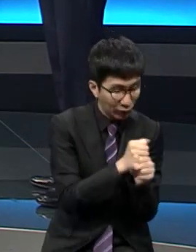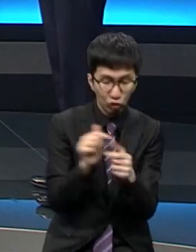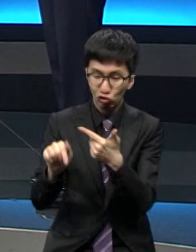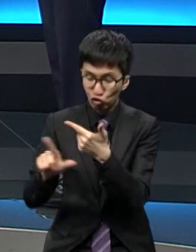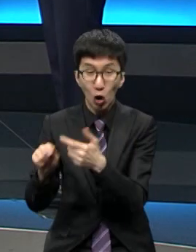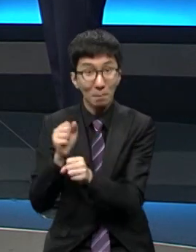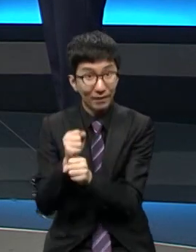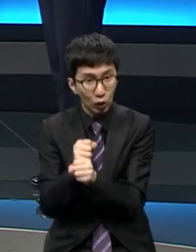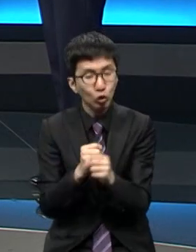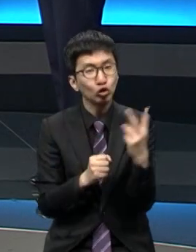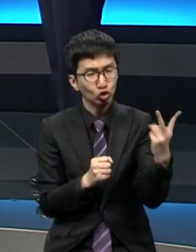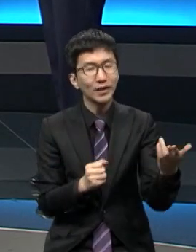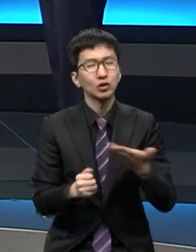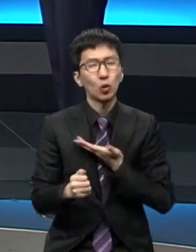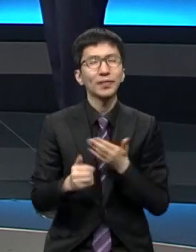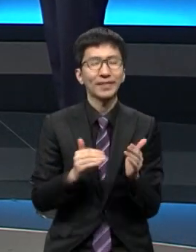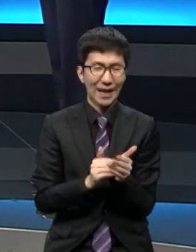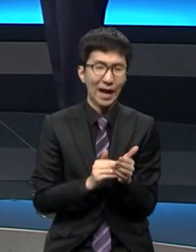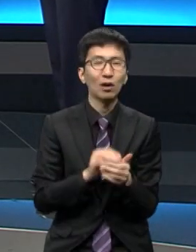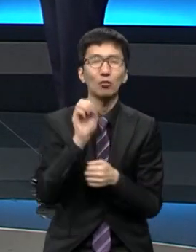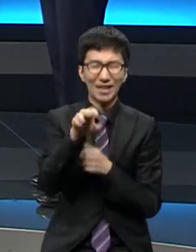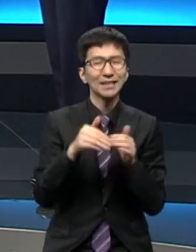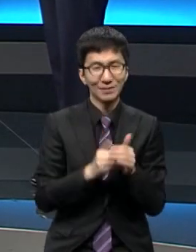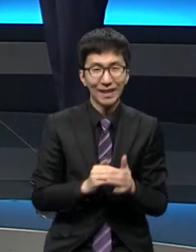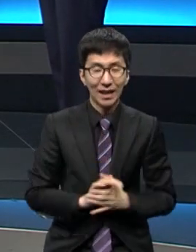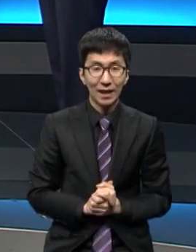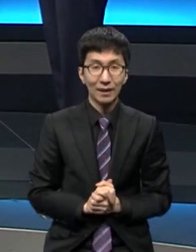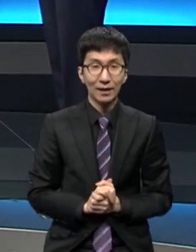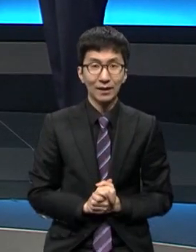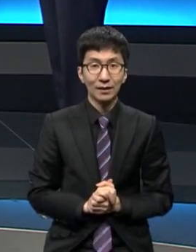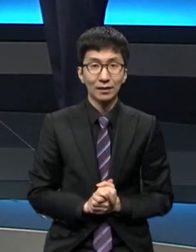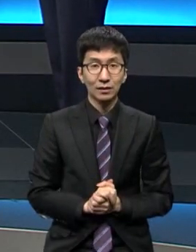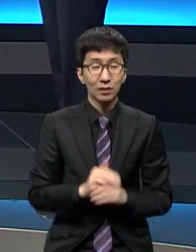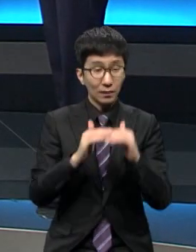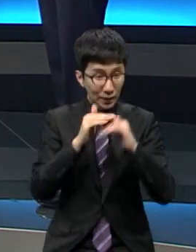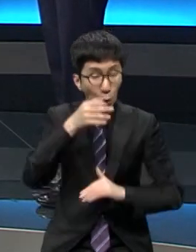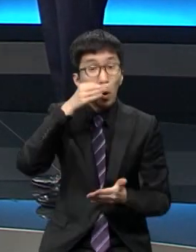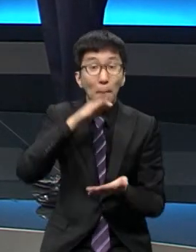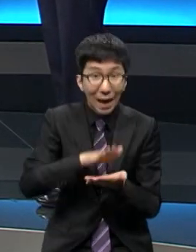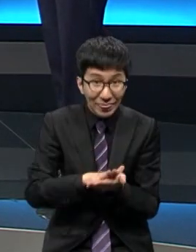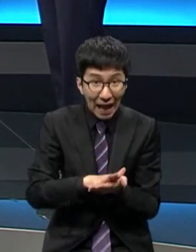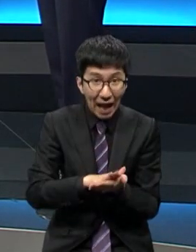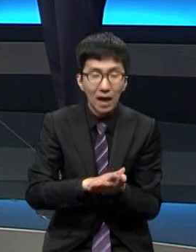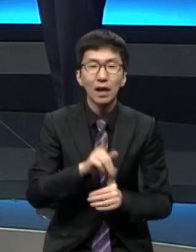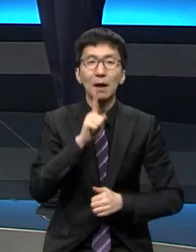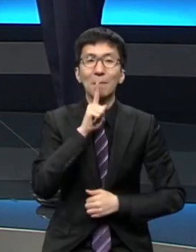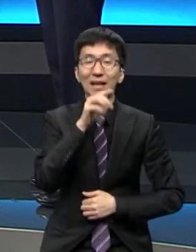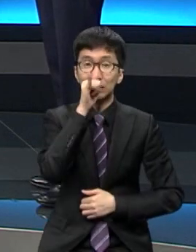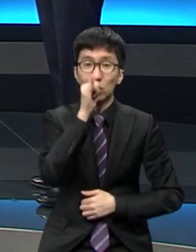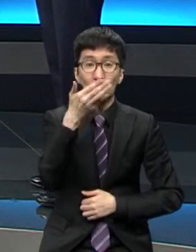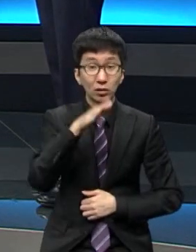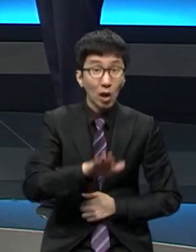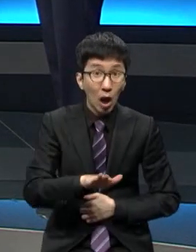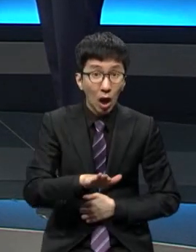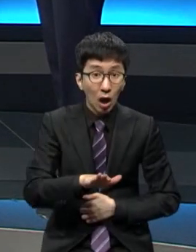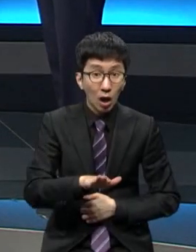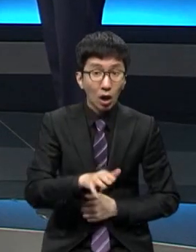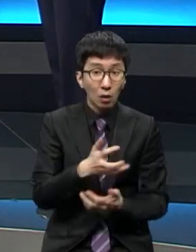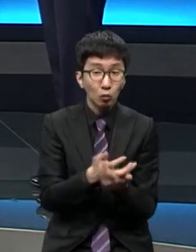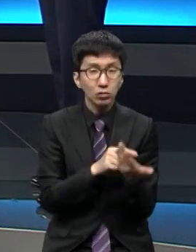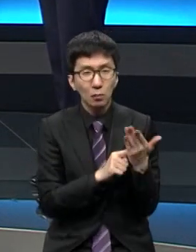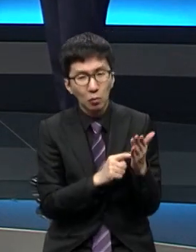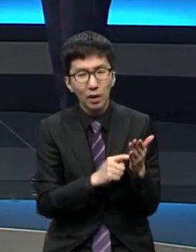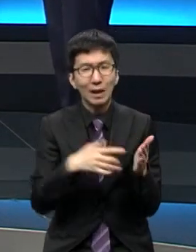건넸다 이렇게 말했습니다 근데 뭐 그 내용을 이제 봤다고 장성철 씨는 이야기하는데 그러면서도 아직 그 문건을